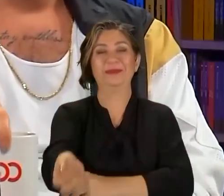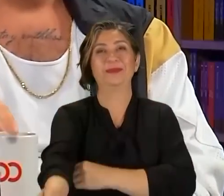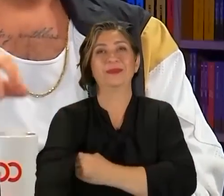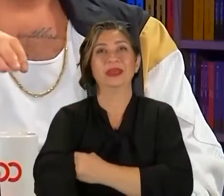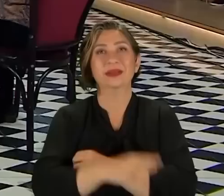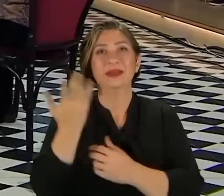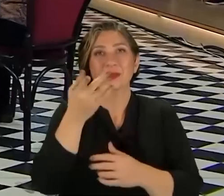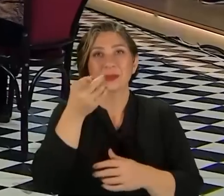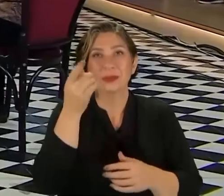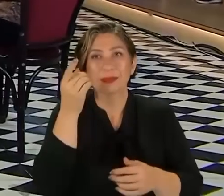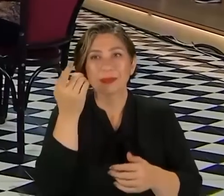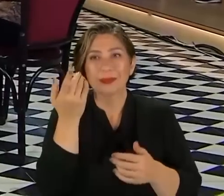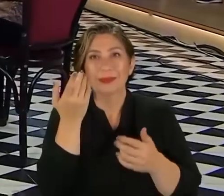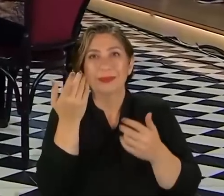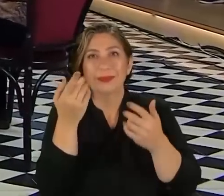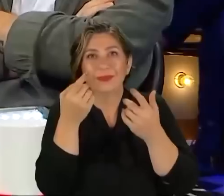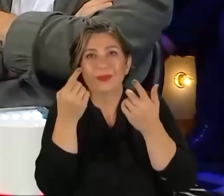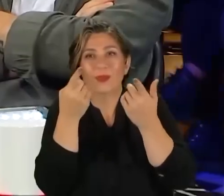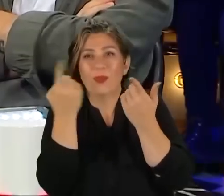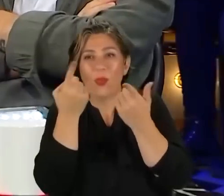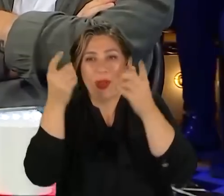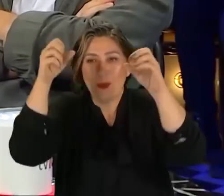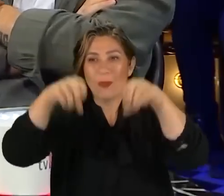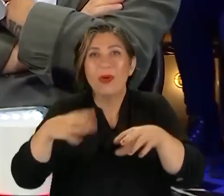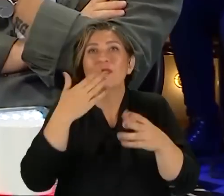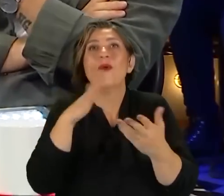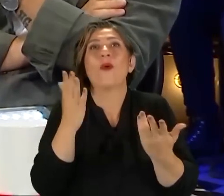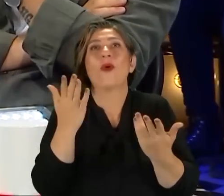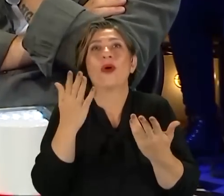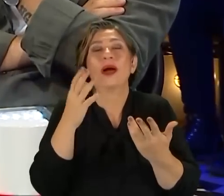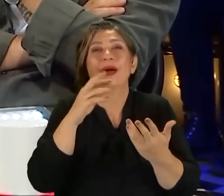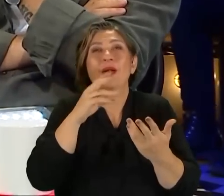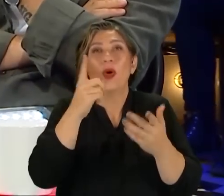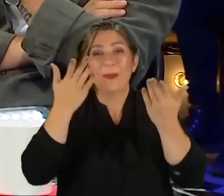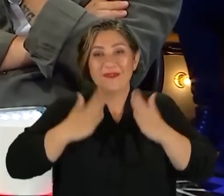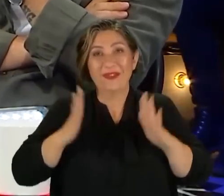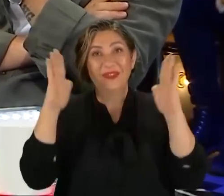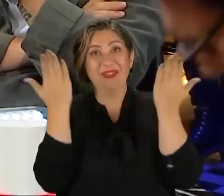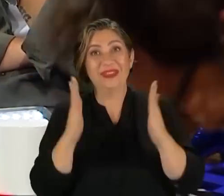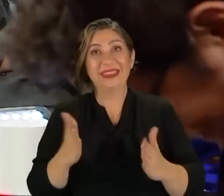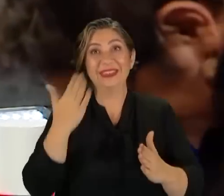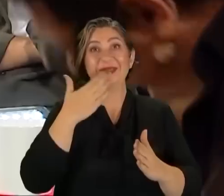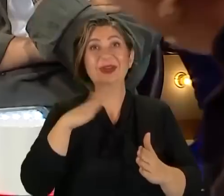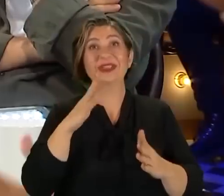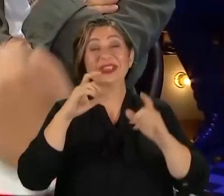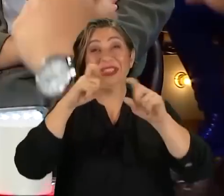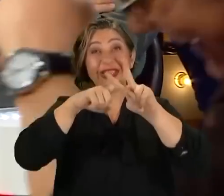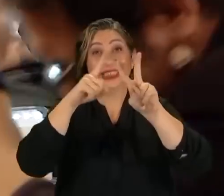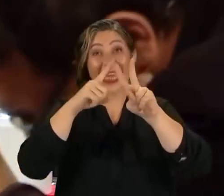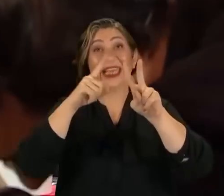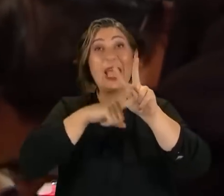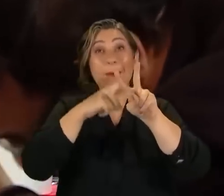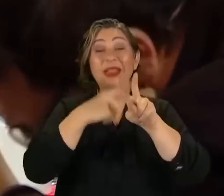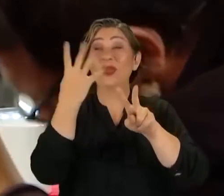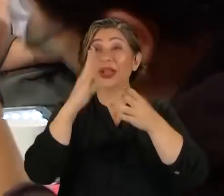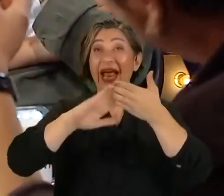Sizin nereniz boy band? Bir boy band yaratılışınız yok. Efendim? Öyle bir fiziğe sahip değilsiniz. Ben Can Yaman ve dört arkadaşı